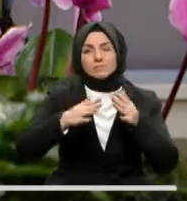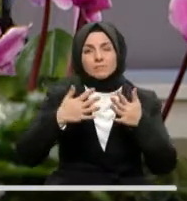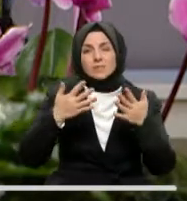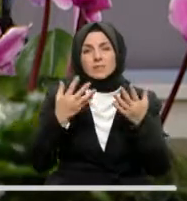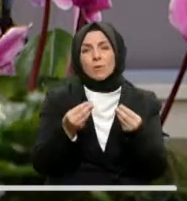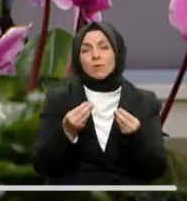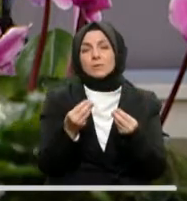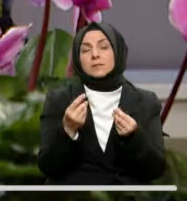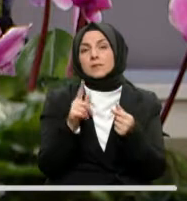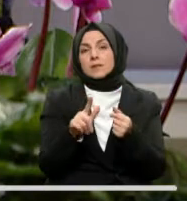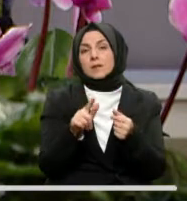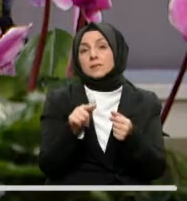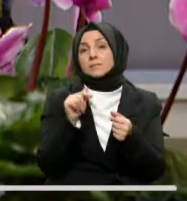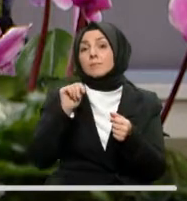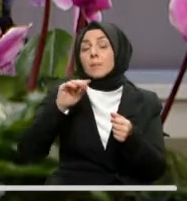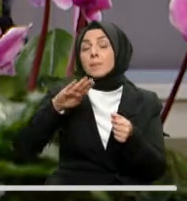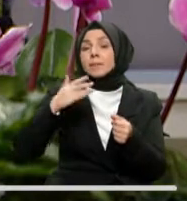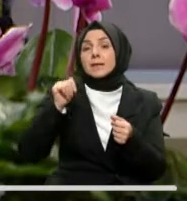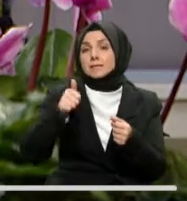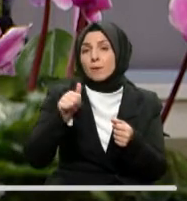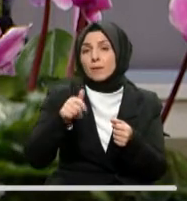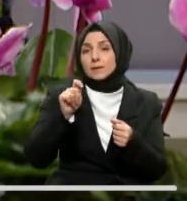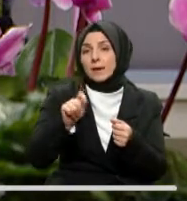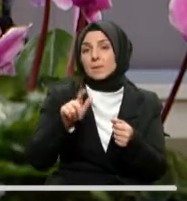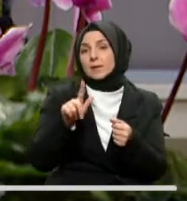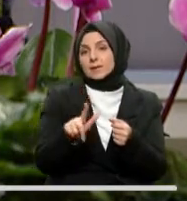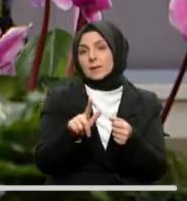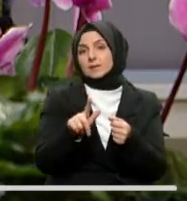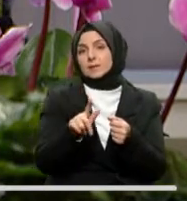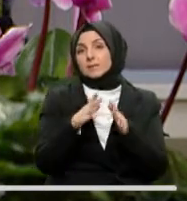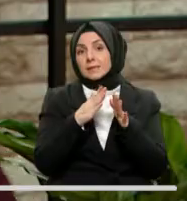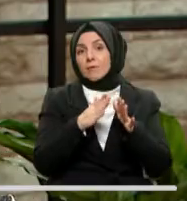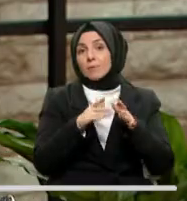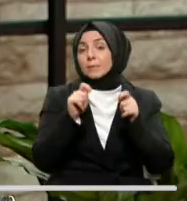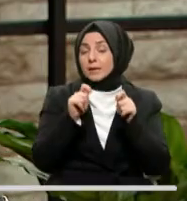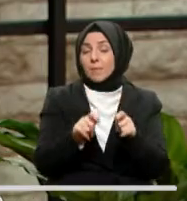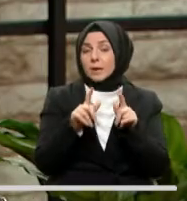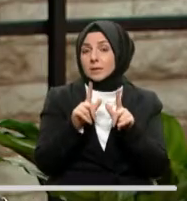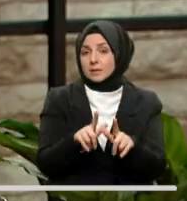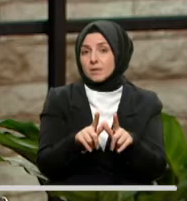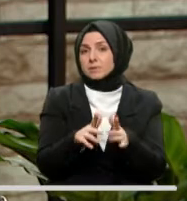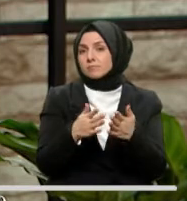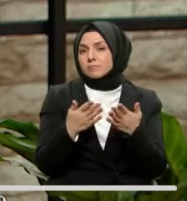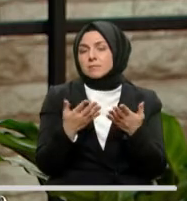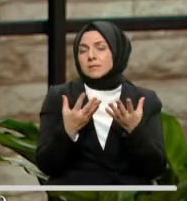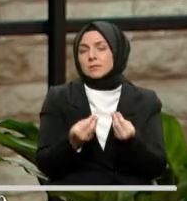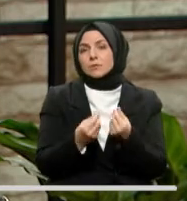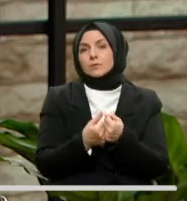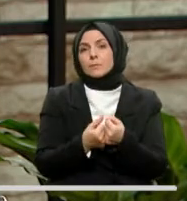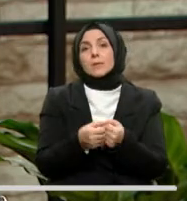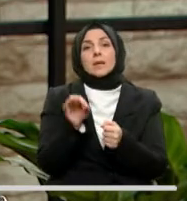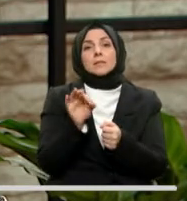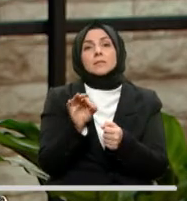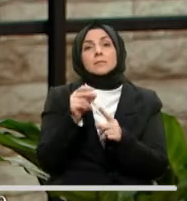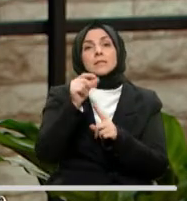şekilde yaparsak bitkiye Zarar vermiş oluruz sol almalı mıyız sorular güzel Çünkü onlara çok karşılaştığımız konular şimdi